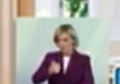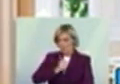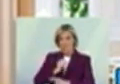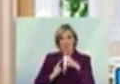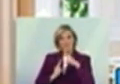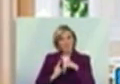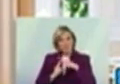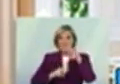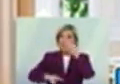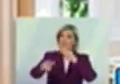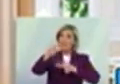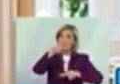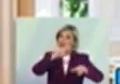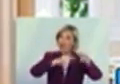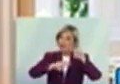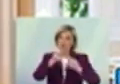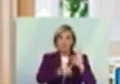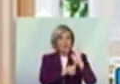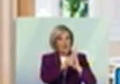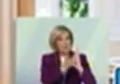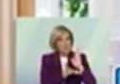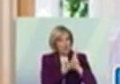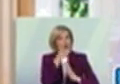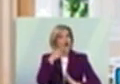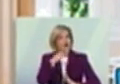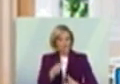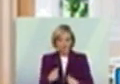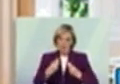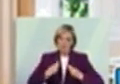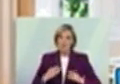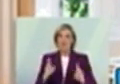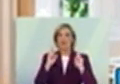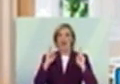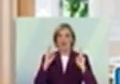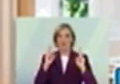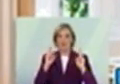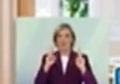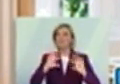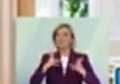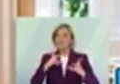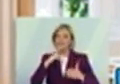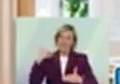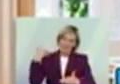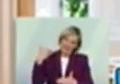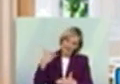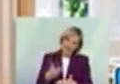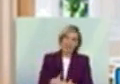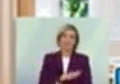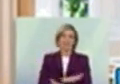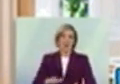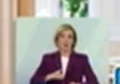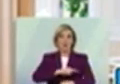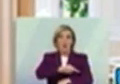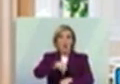τα δικαιώματα πια θα είναι ή όχι, δεν ξέρω, νομίζω ότι έχουν υποθεί λίγο πολλά. Ήδη είπαμε κάποια πράγματα πάνω.